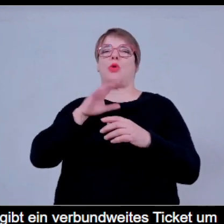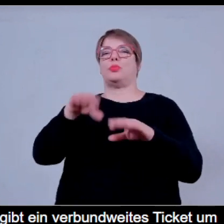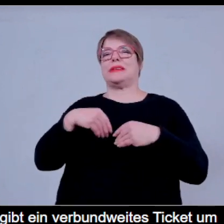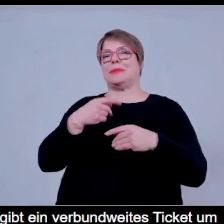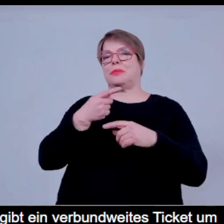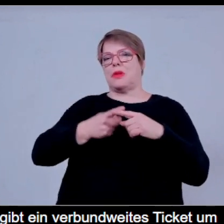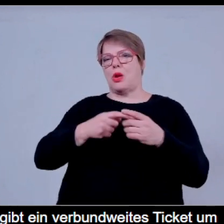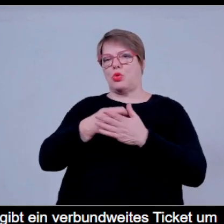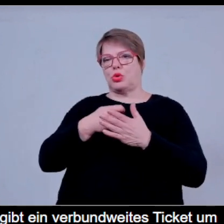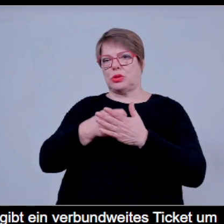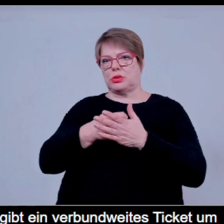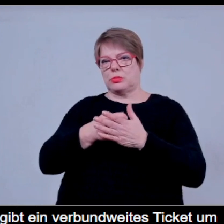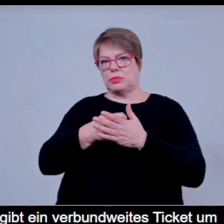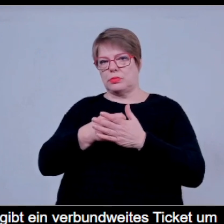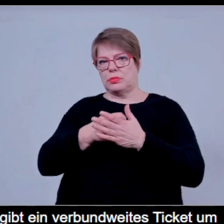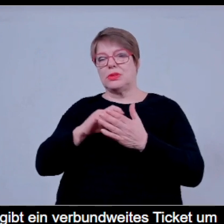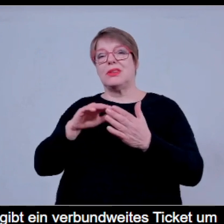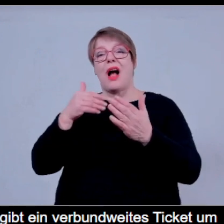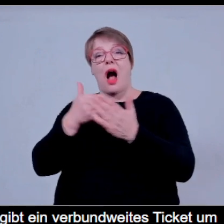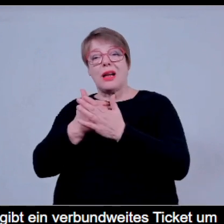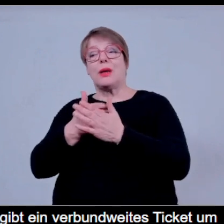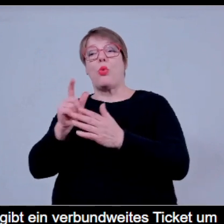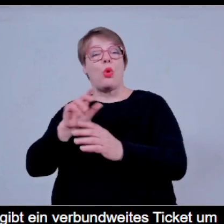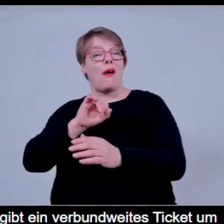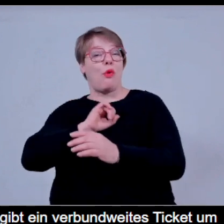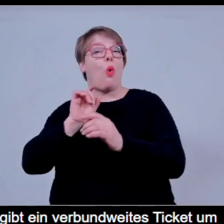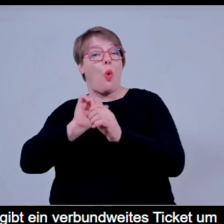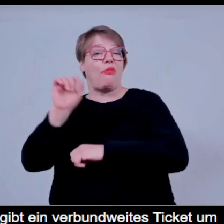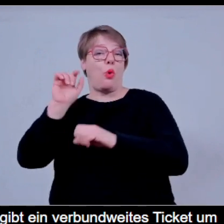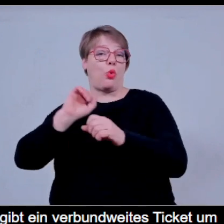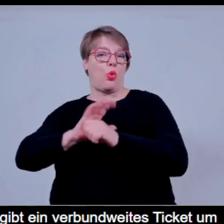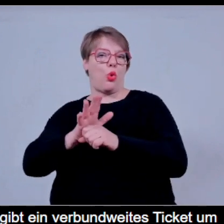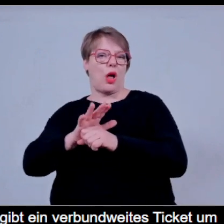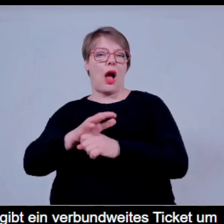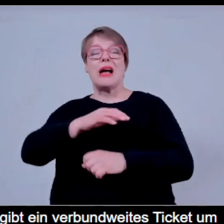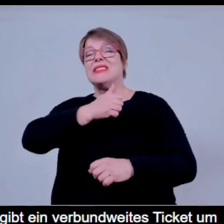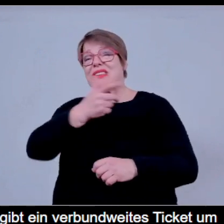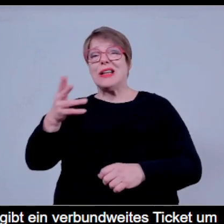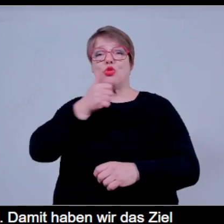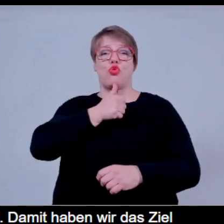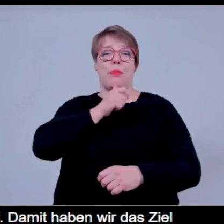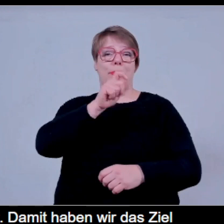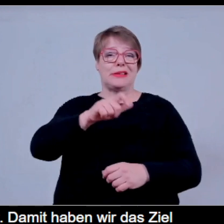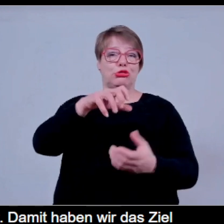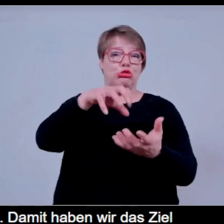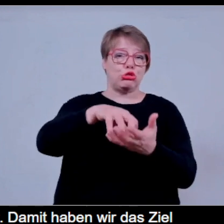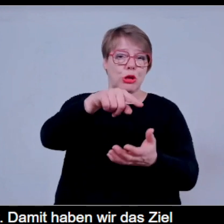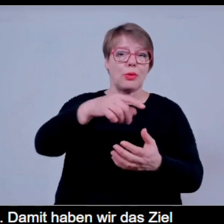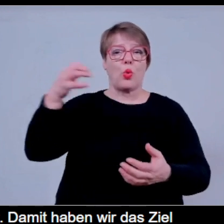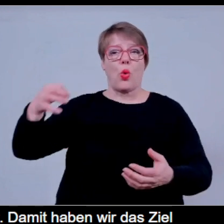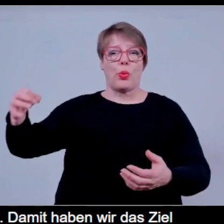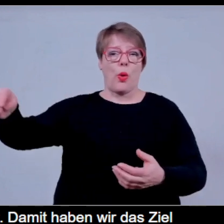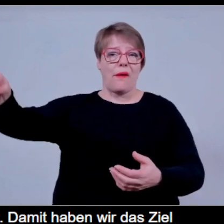365-Euro-Ticket bleibt damit als sinnvolles Ergänzungsangebot zum geplanten Deutschland-Ticket. Gestatten Sie mir da eine